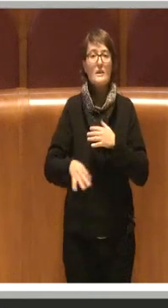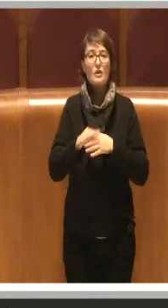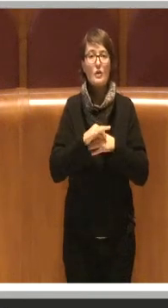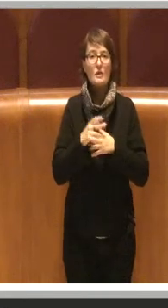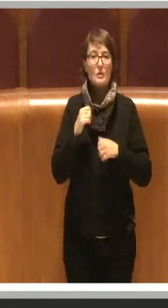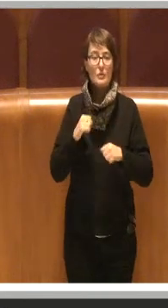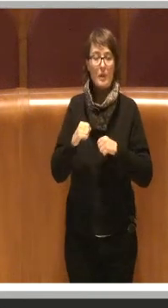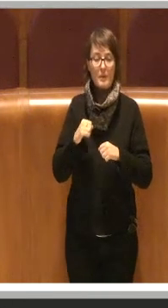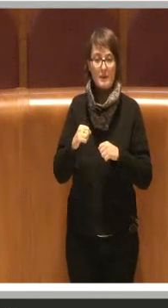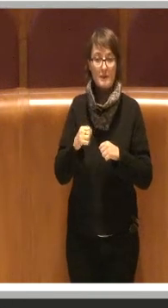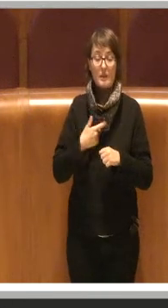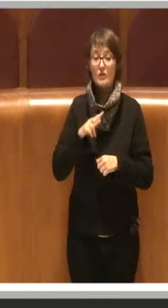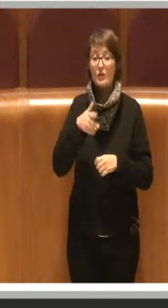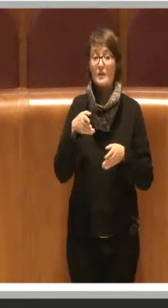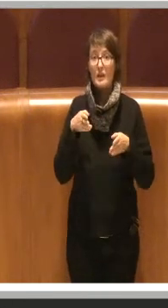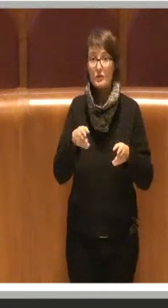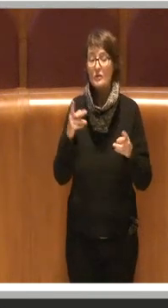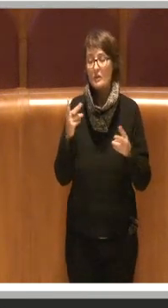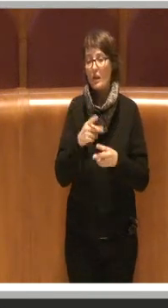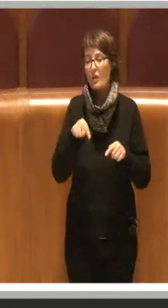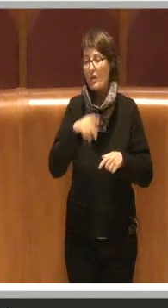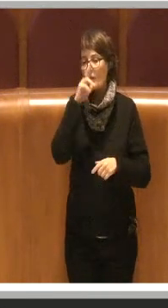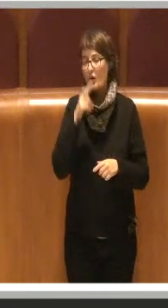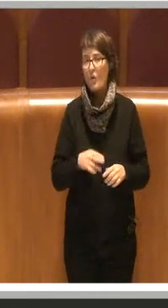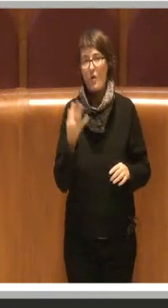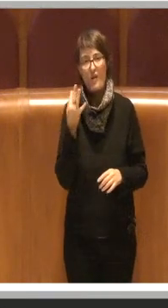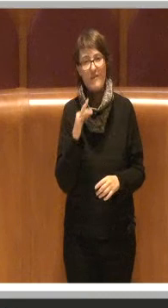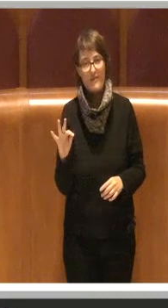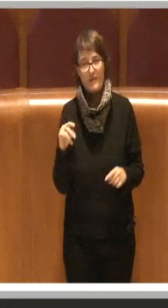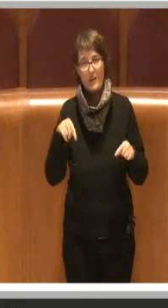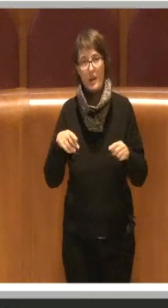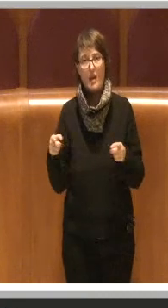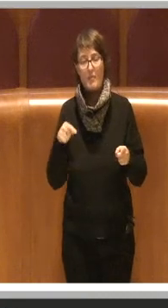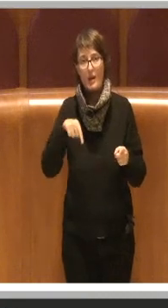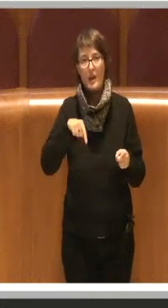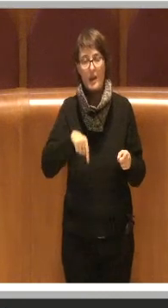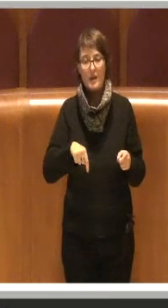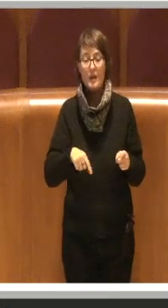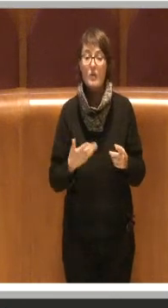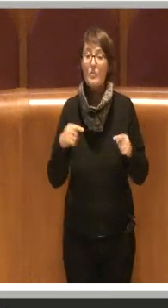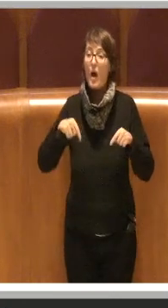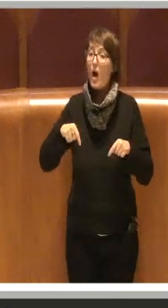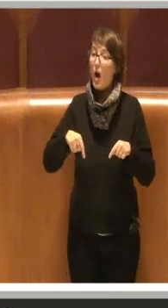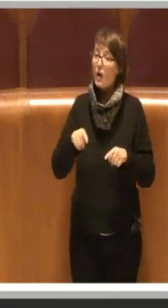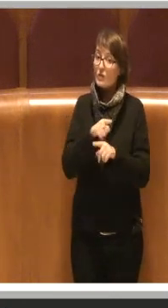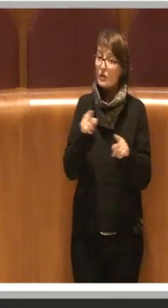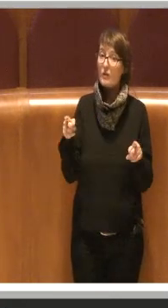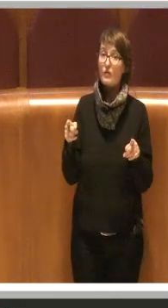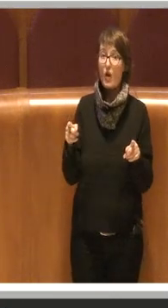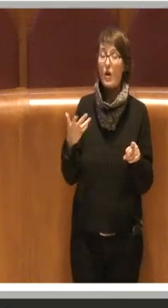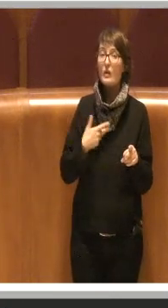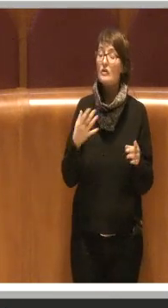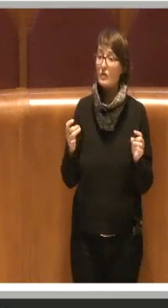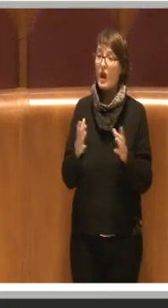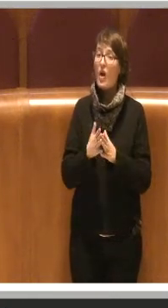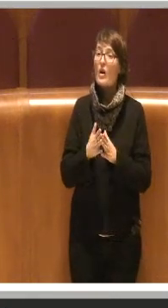sta svolgendo un ruolo encomiabile da ricordare e che voglio sottolineare. Però voi oggi avete l'occasione